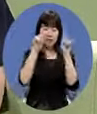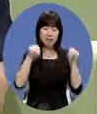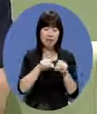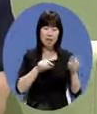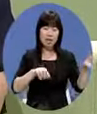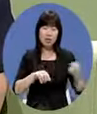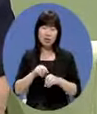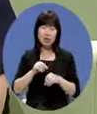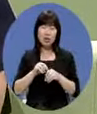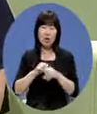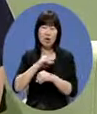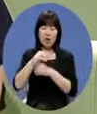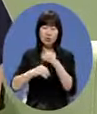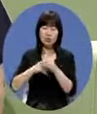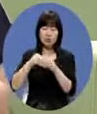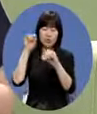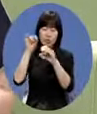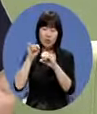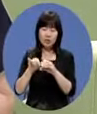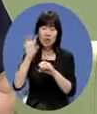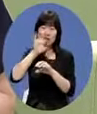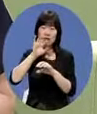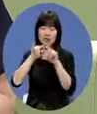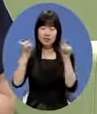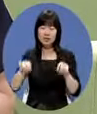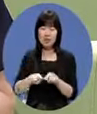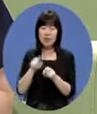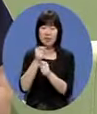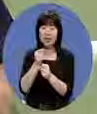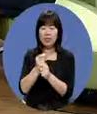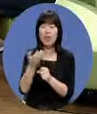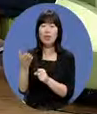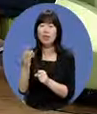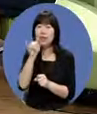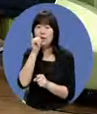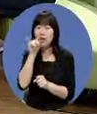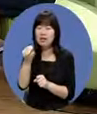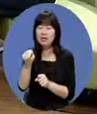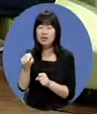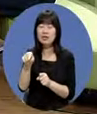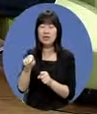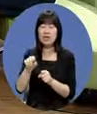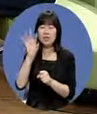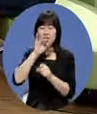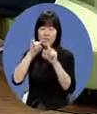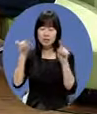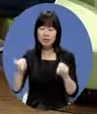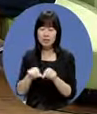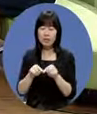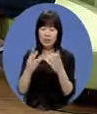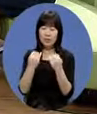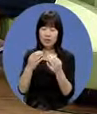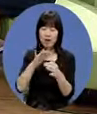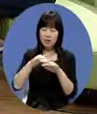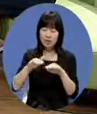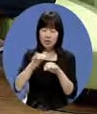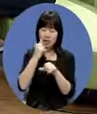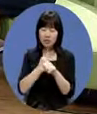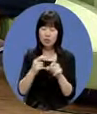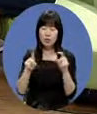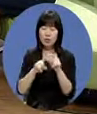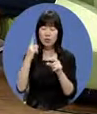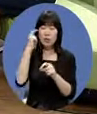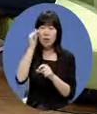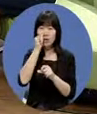와서 묶어가지고 들어오셔가지고. 예, 연습장을 만들어줘요. 와. 그러니까 그 연습장에다가 자기가 수학도 풀고 뭐 이렇게